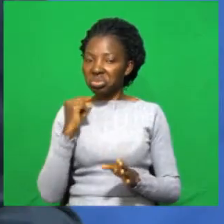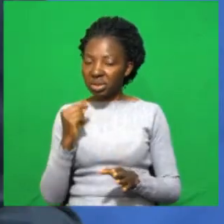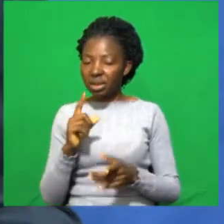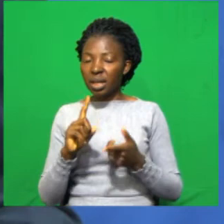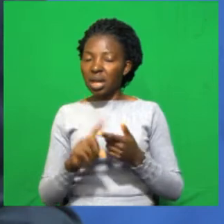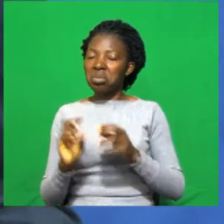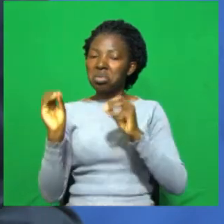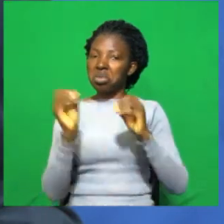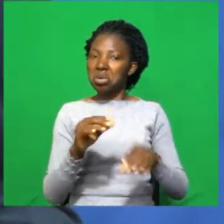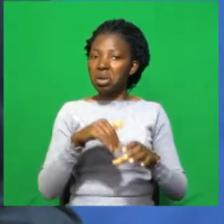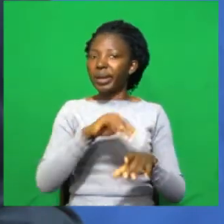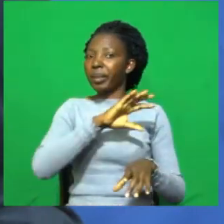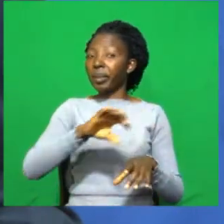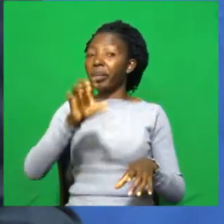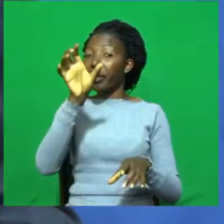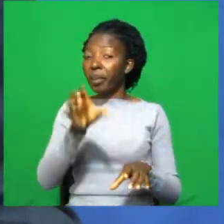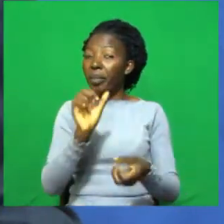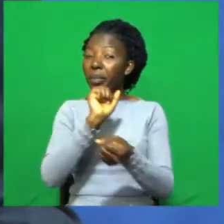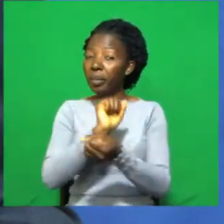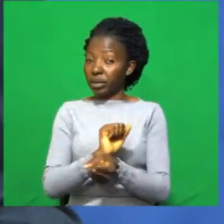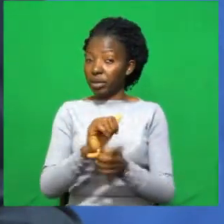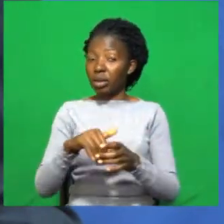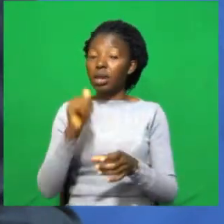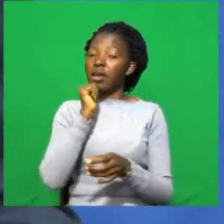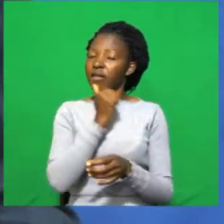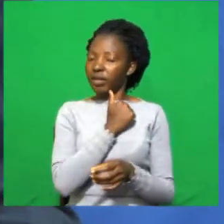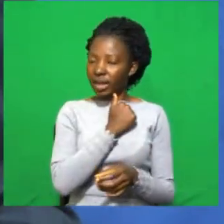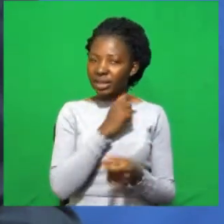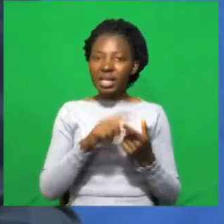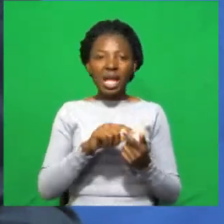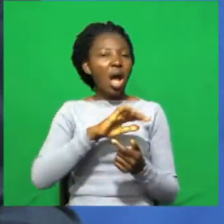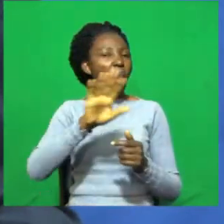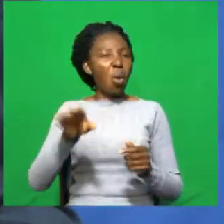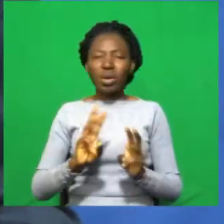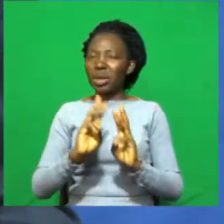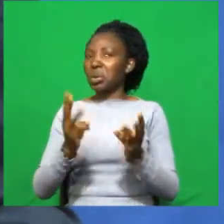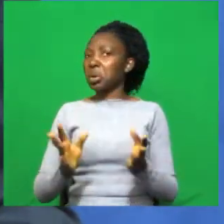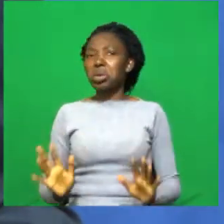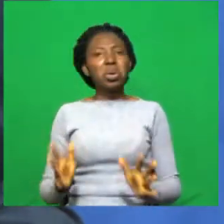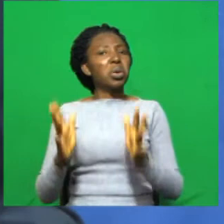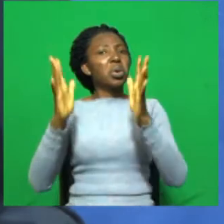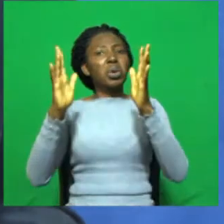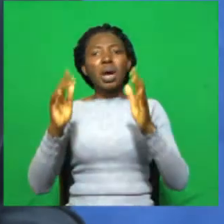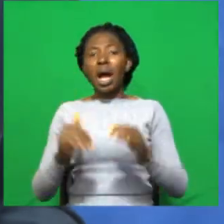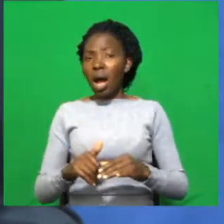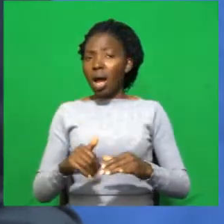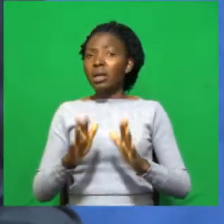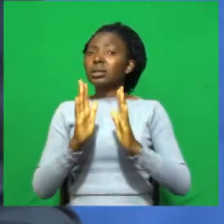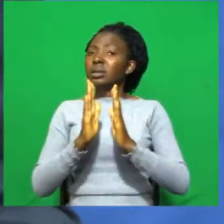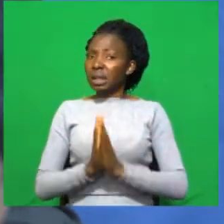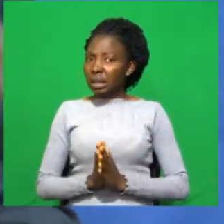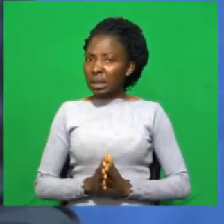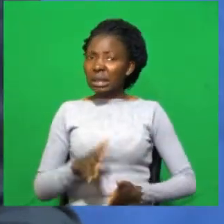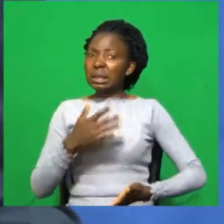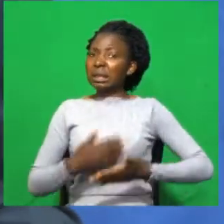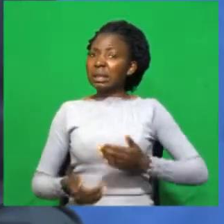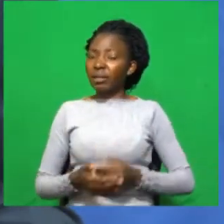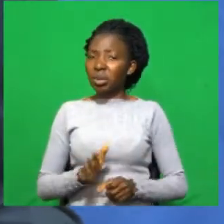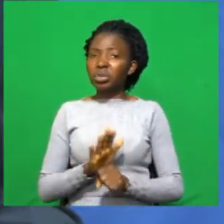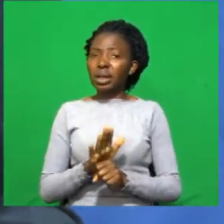mujeri akatofira mujeri. Right. Saka ipapo vanhu vese vakapururudza vakati chechi yanga ichititambudza